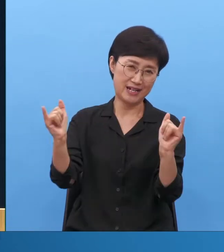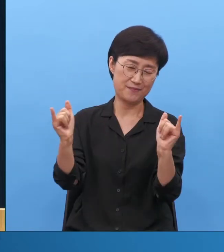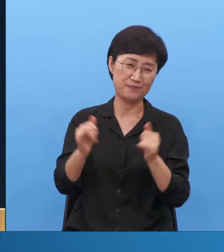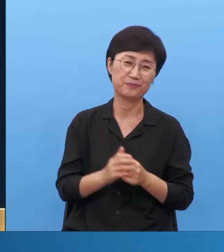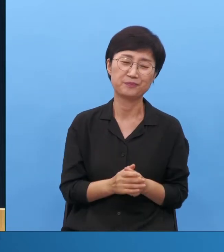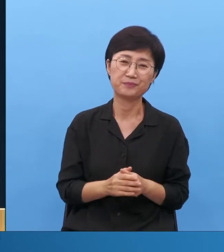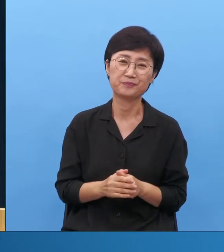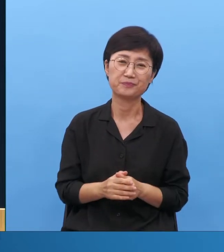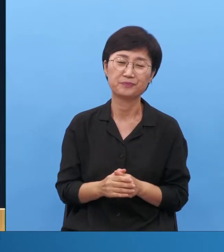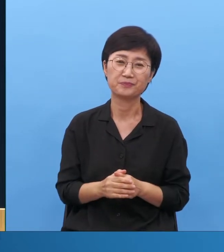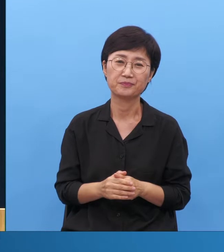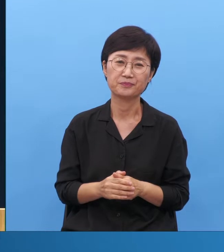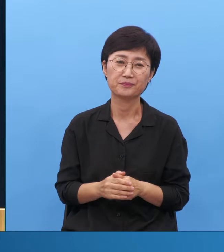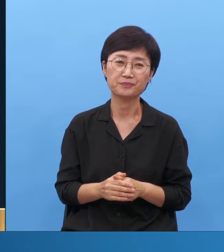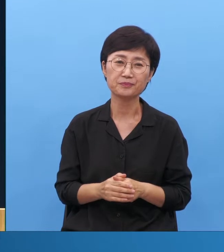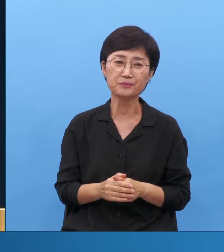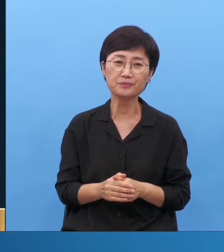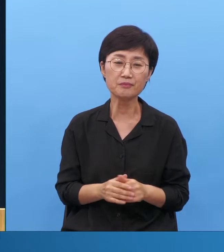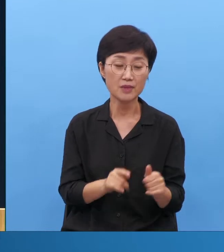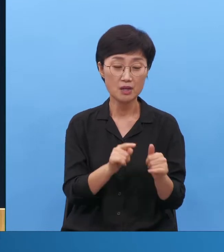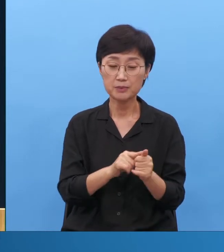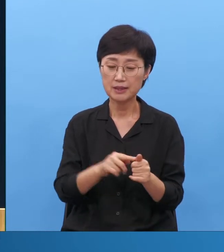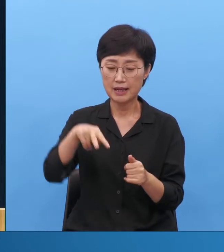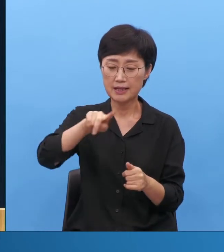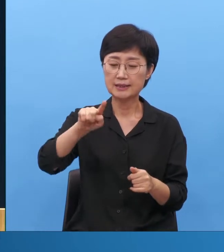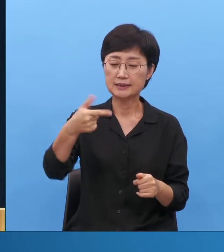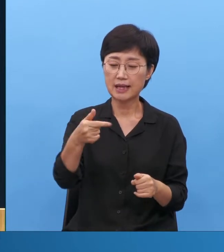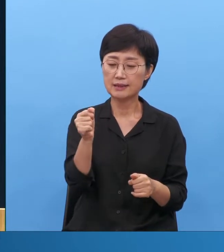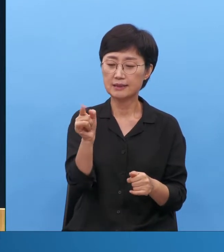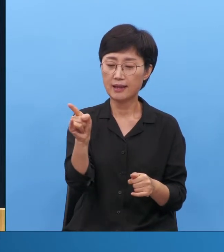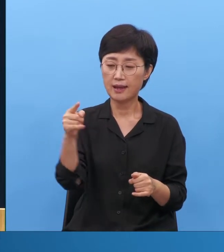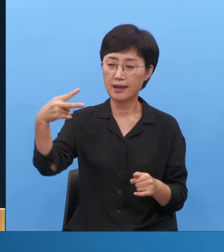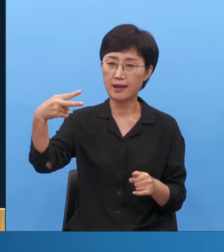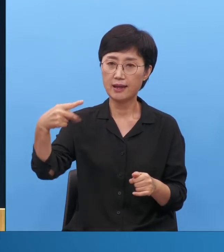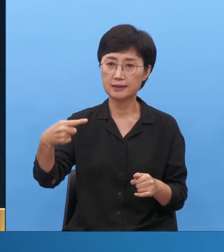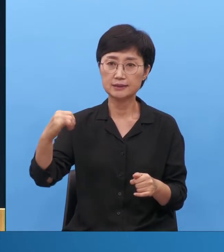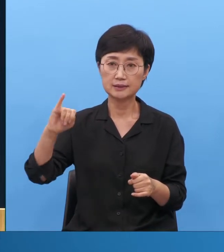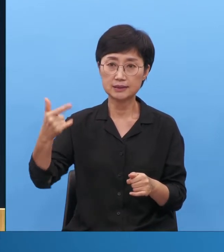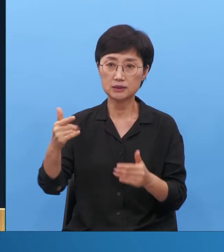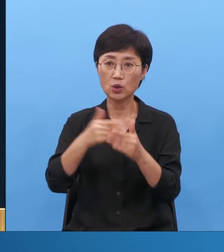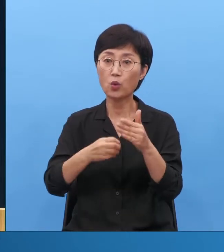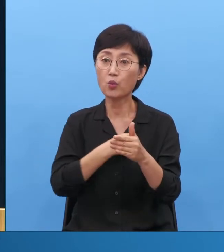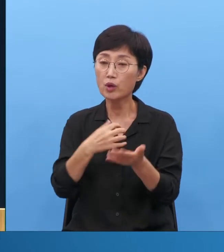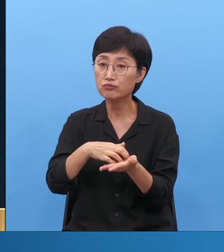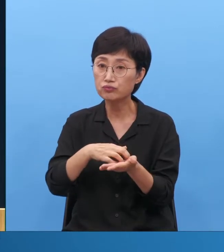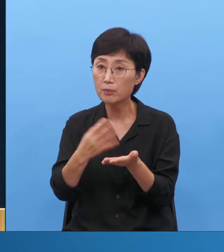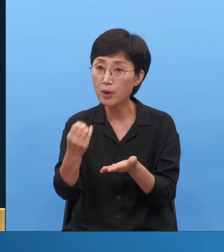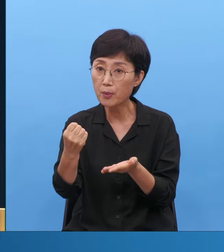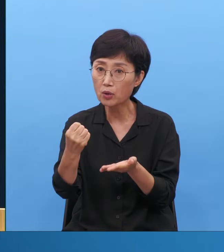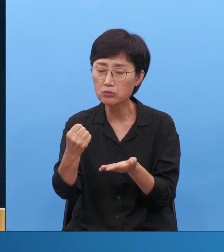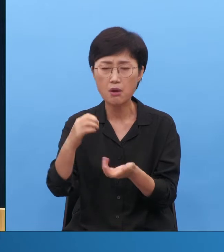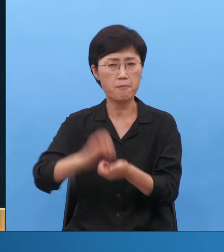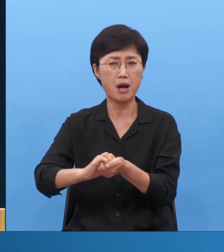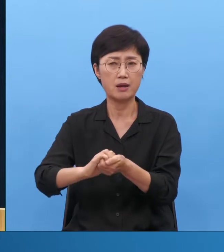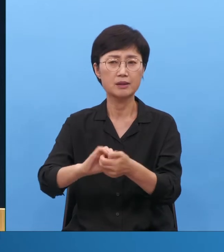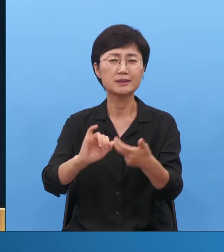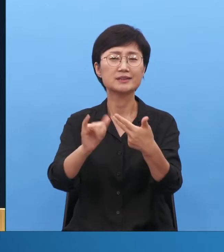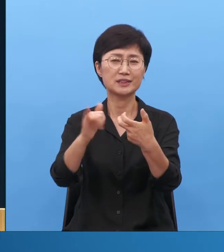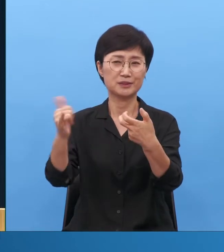person. 이 사내들인 공회에는 많이 없어요. 70명밖에 없어요. And there are only 70 members